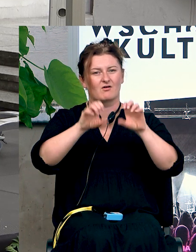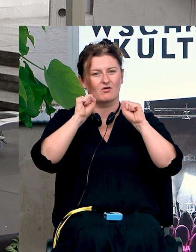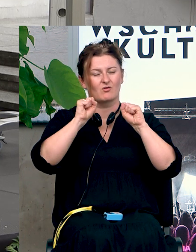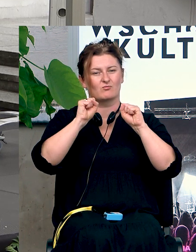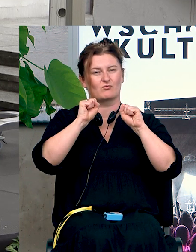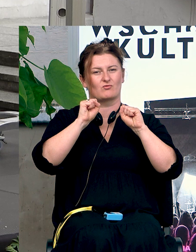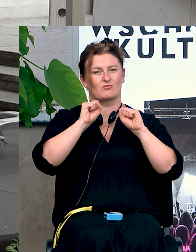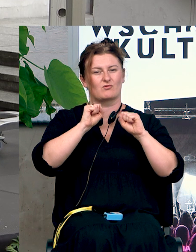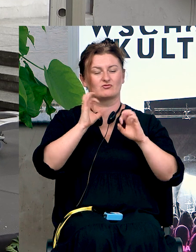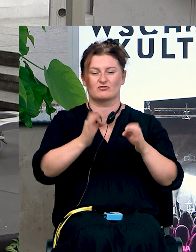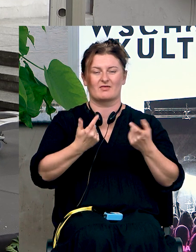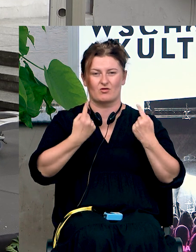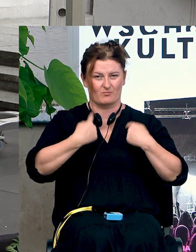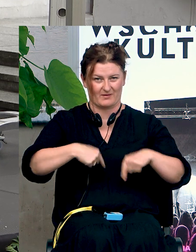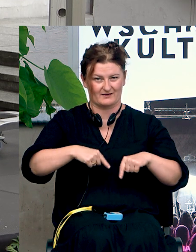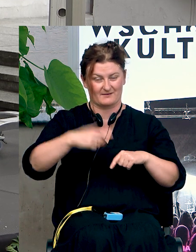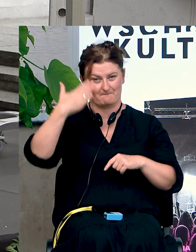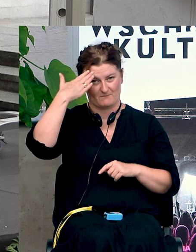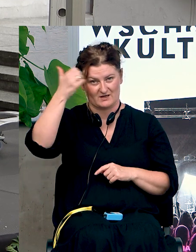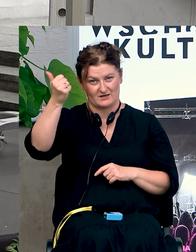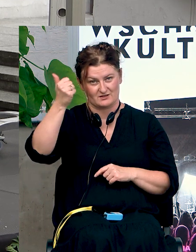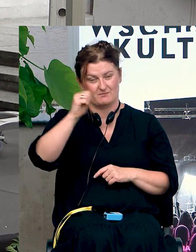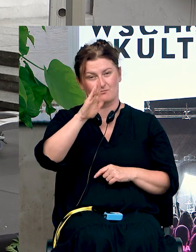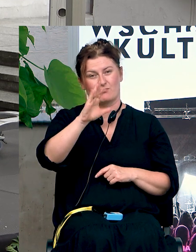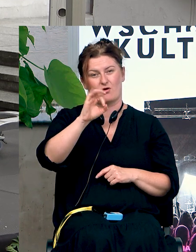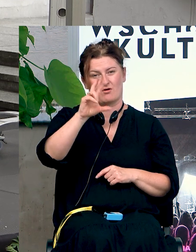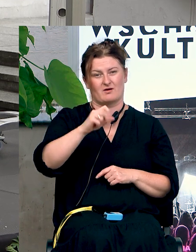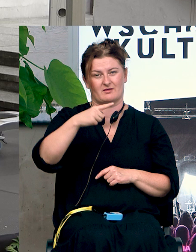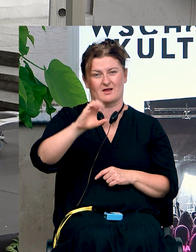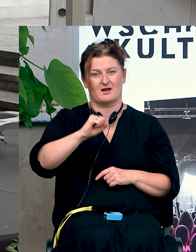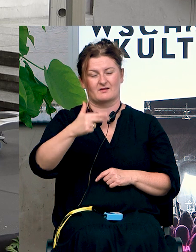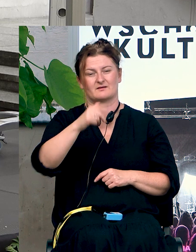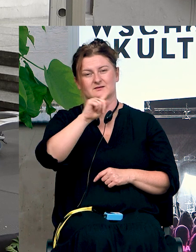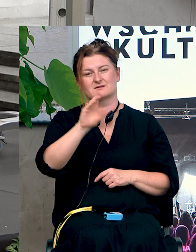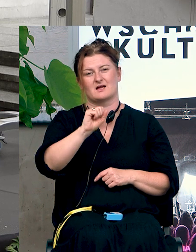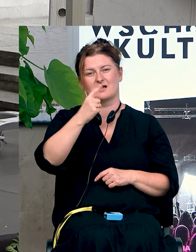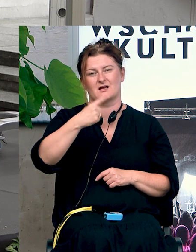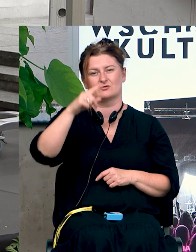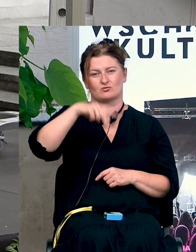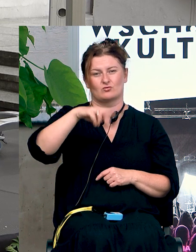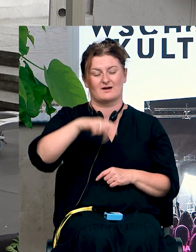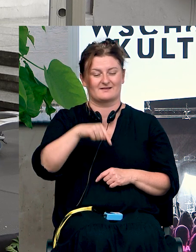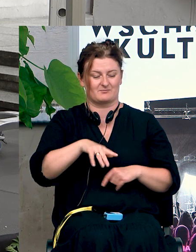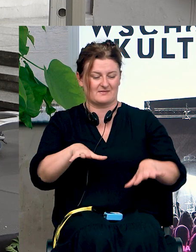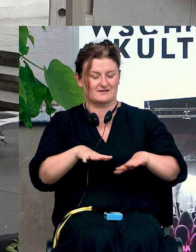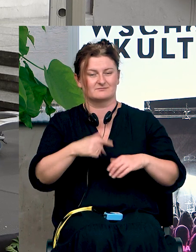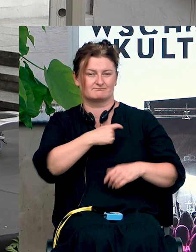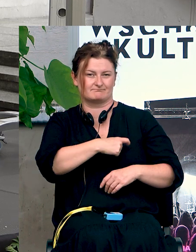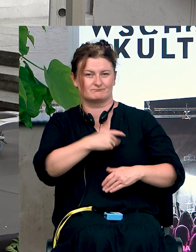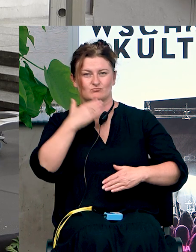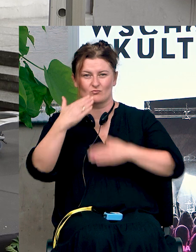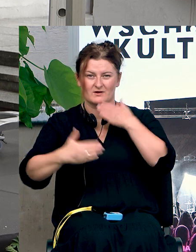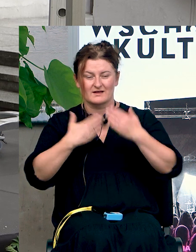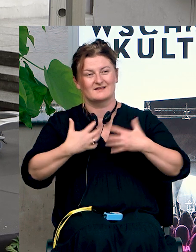mistrza, niestety dzisiaj nieobecnego, Bohdana Zadury, którego z tego miejsca bardzo serdecznie pozdrawiam i chciałbym,